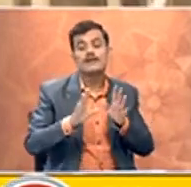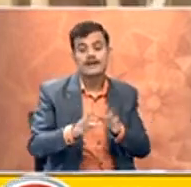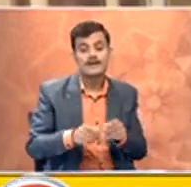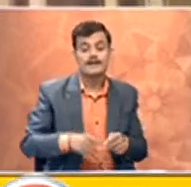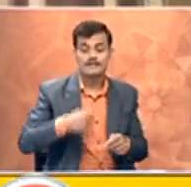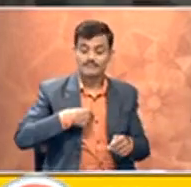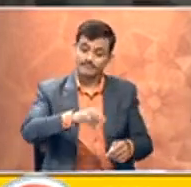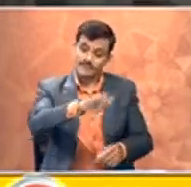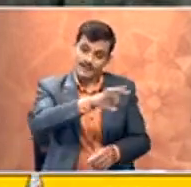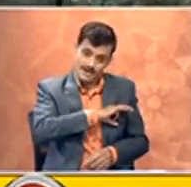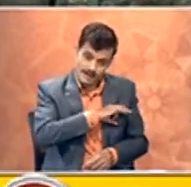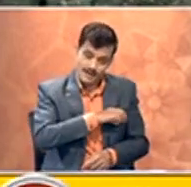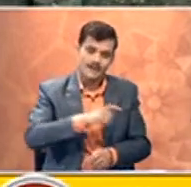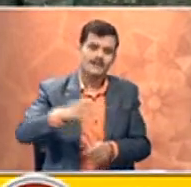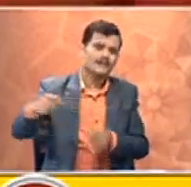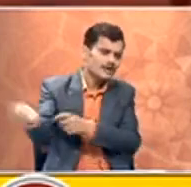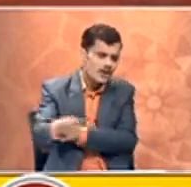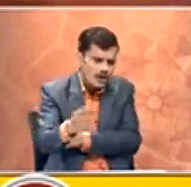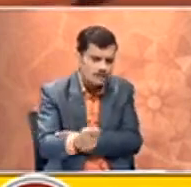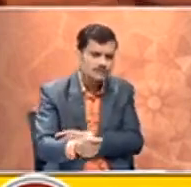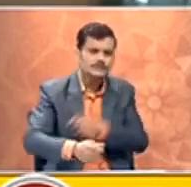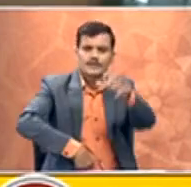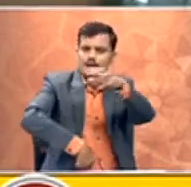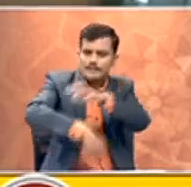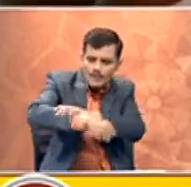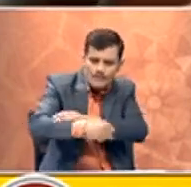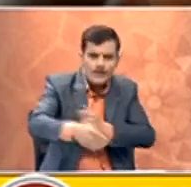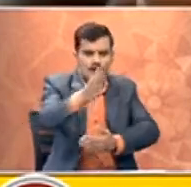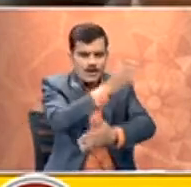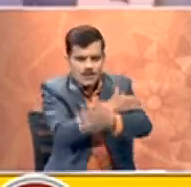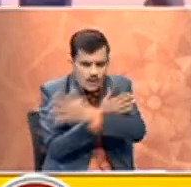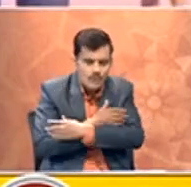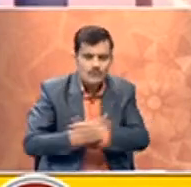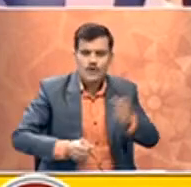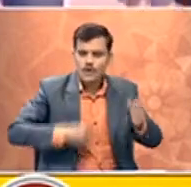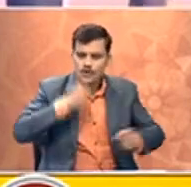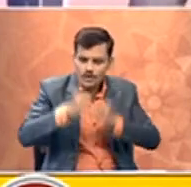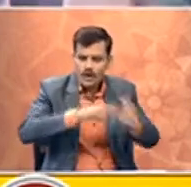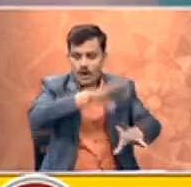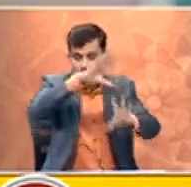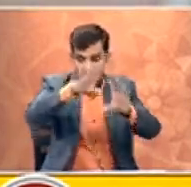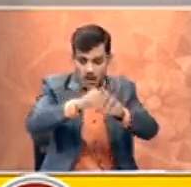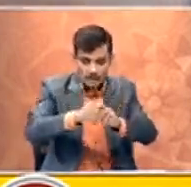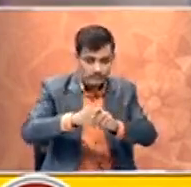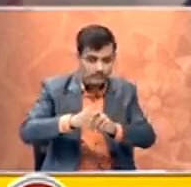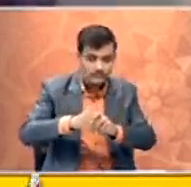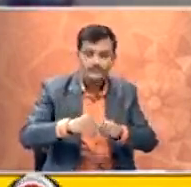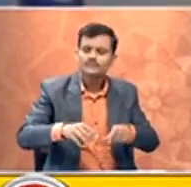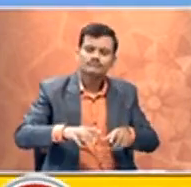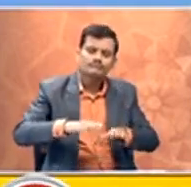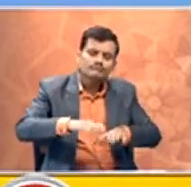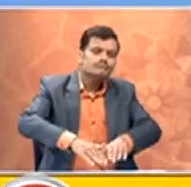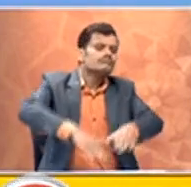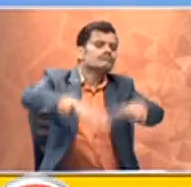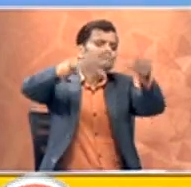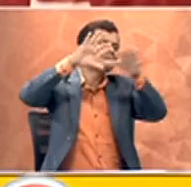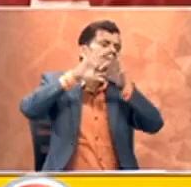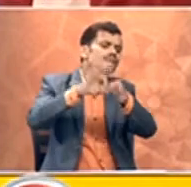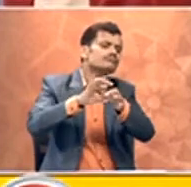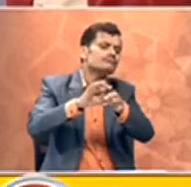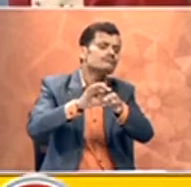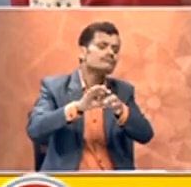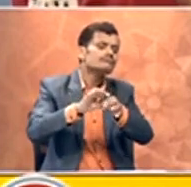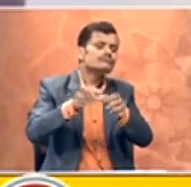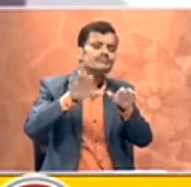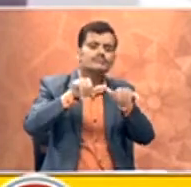हॉकी, फुटबॉल, कबड्डी, खो खो, ये हमारी धरती से जुड़े हुए खेल हैं।